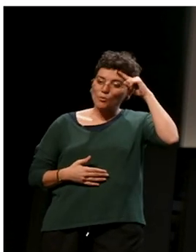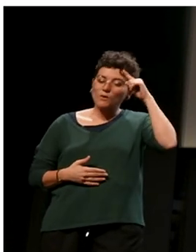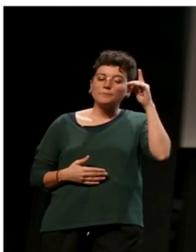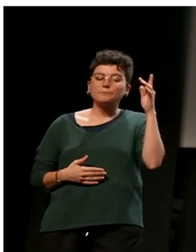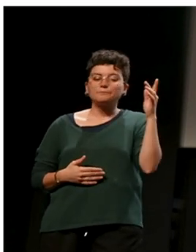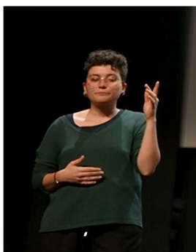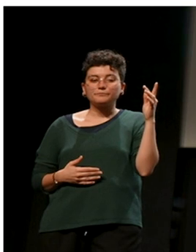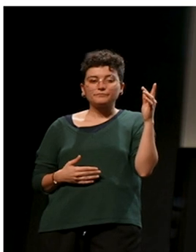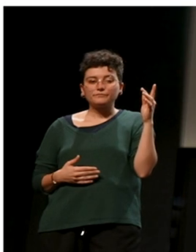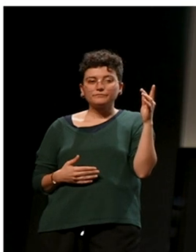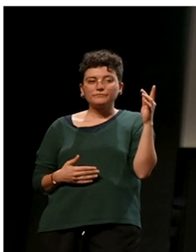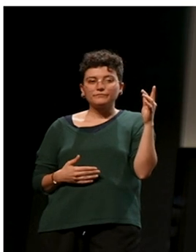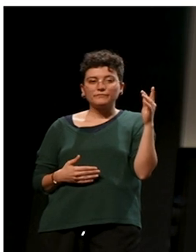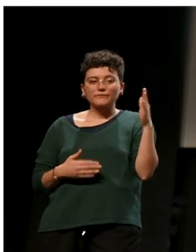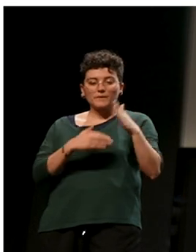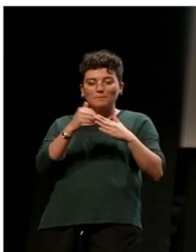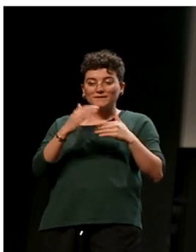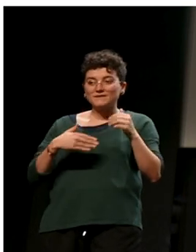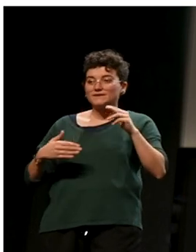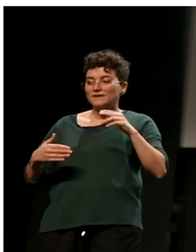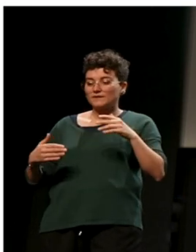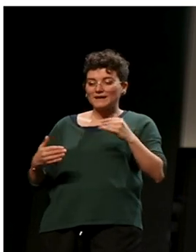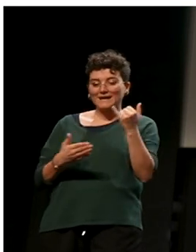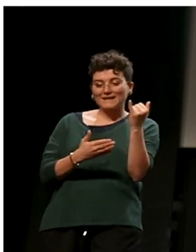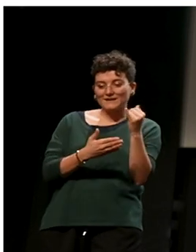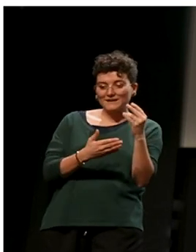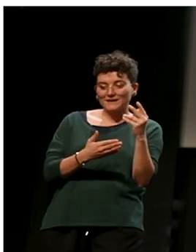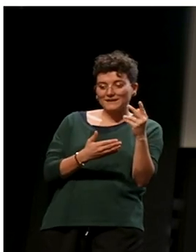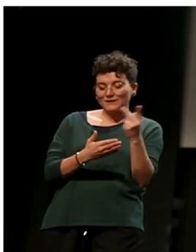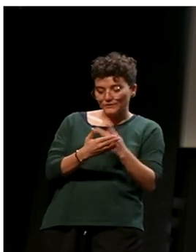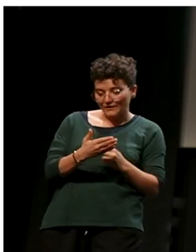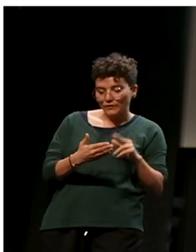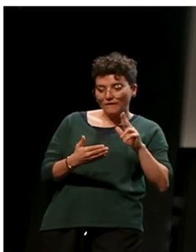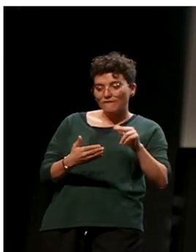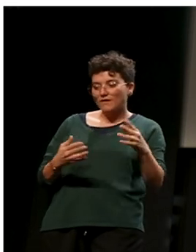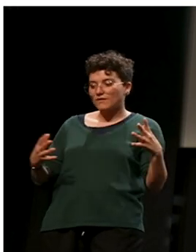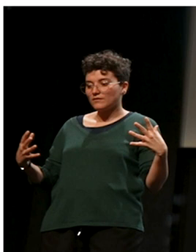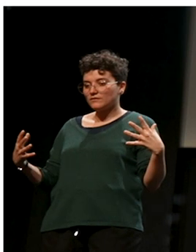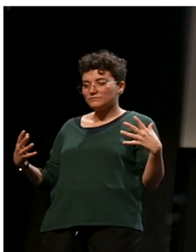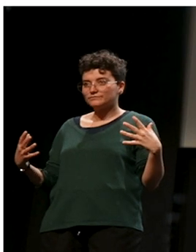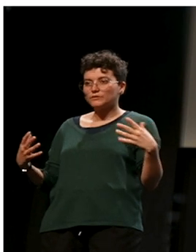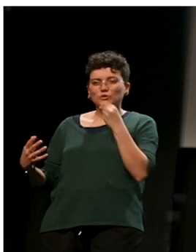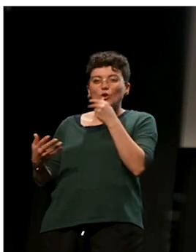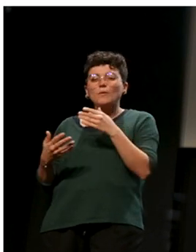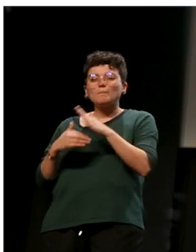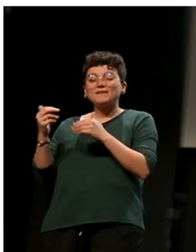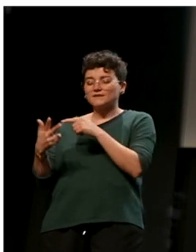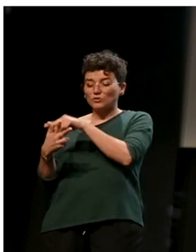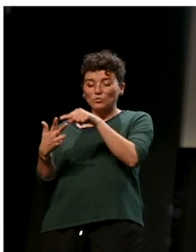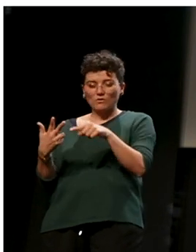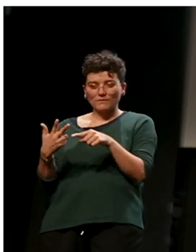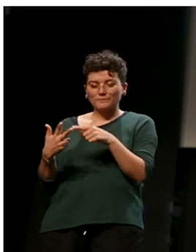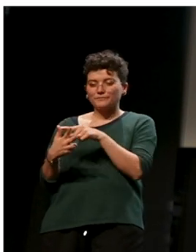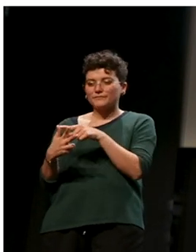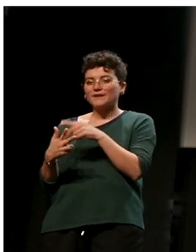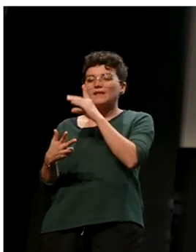va évoluer et, quelque part, va fusionner. Moi, en fait, je vois trois métiers qui vont fusionner ensemble. Le